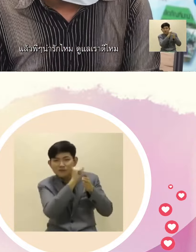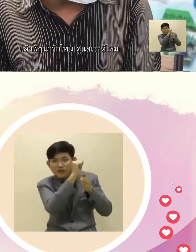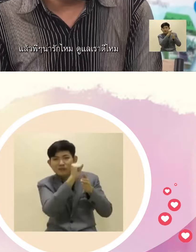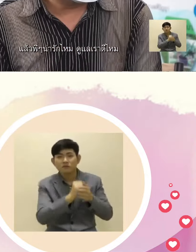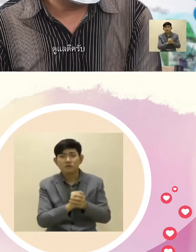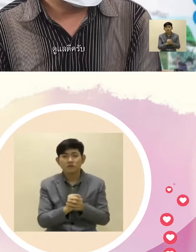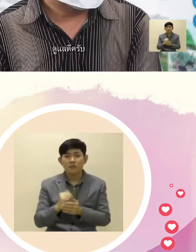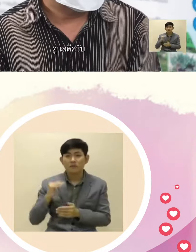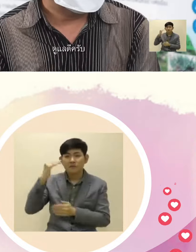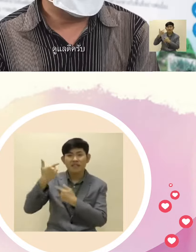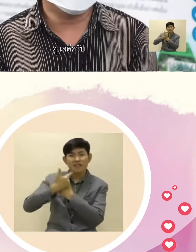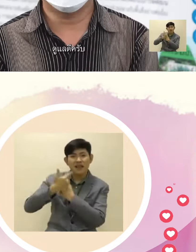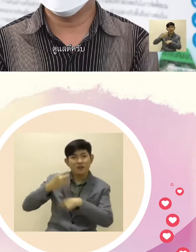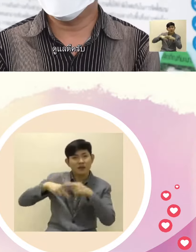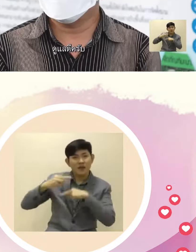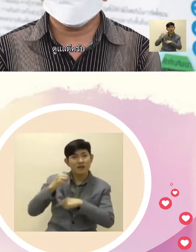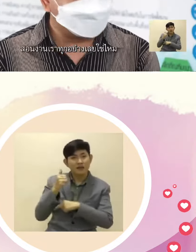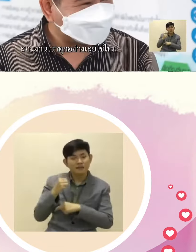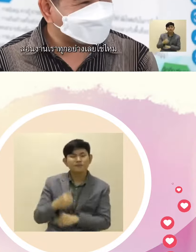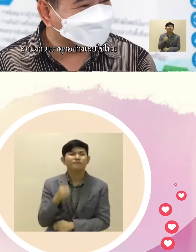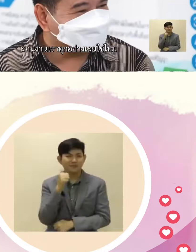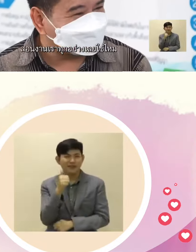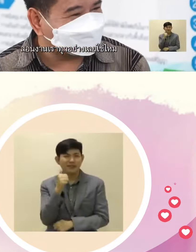อั